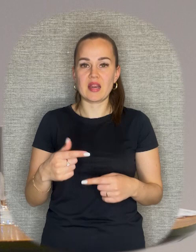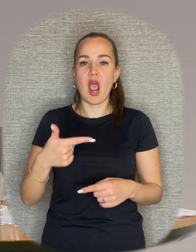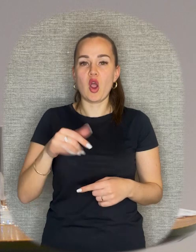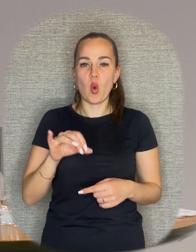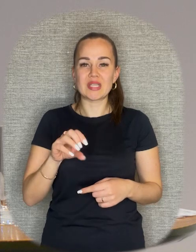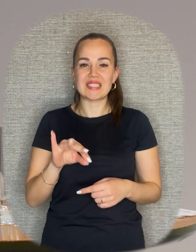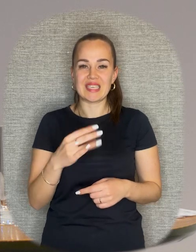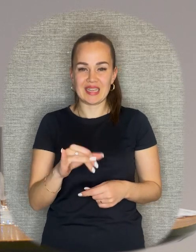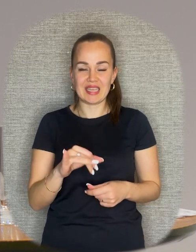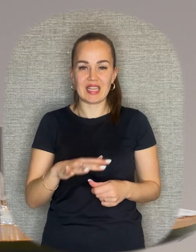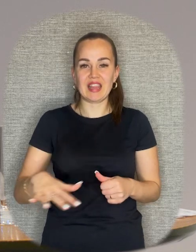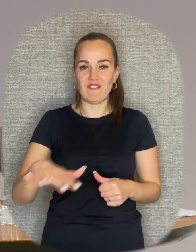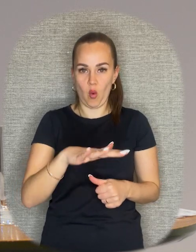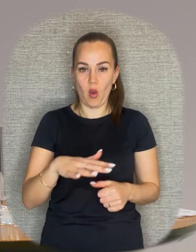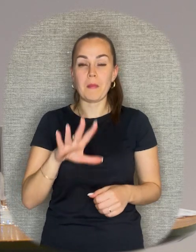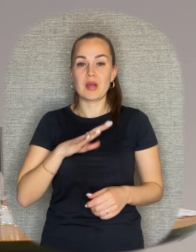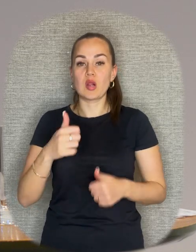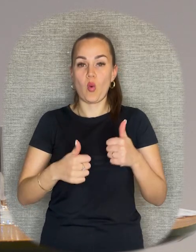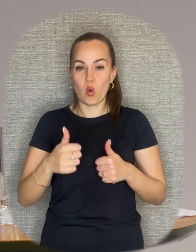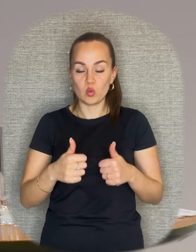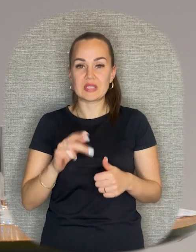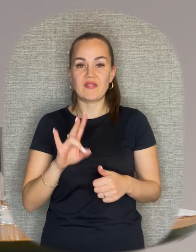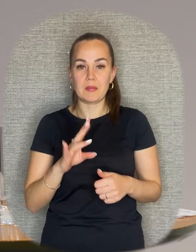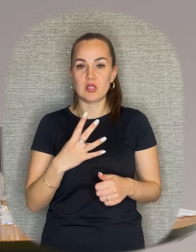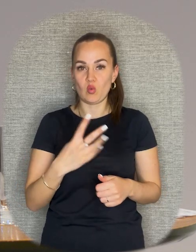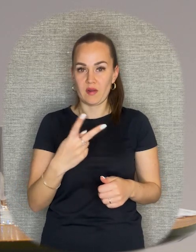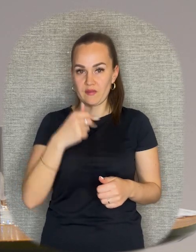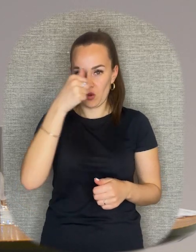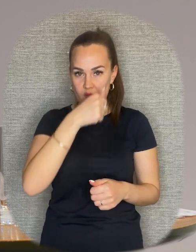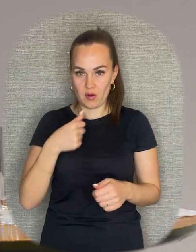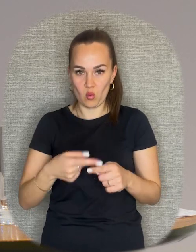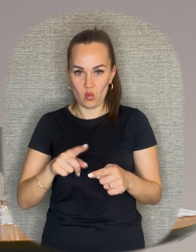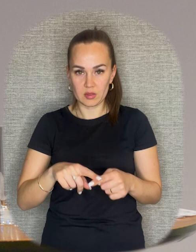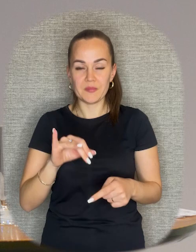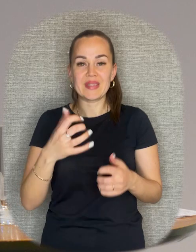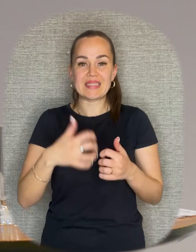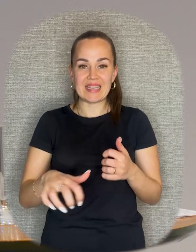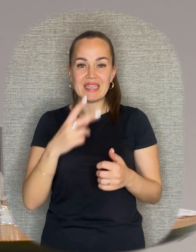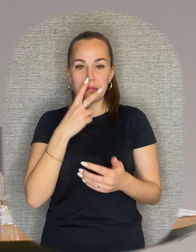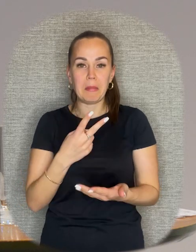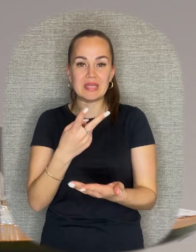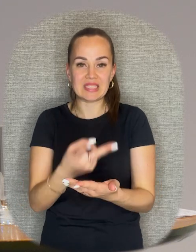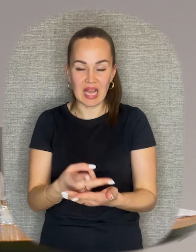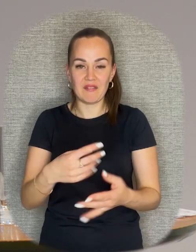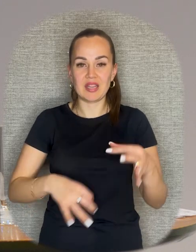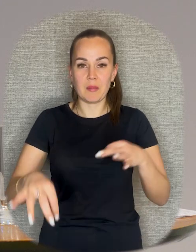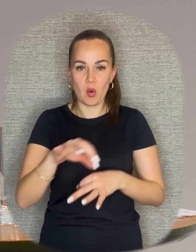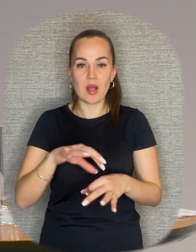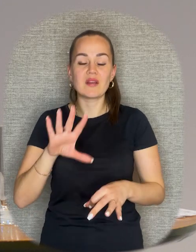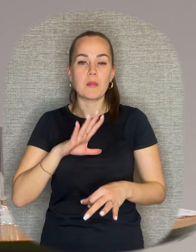восстановления Гостиного Двора это тоже конкурс к которому мы неоднократно вернёмся конкурс ноябрь со в